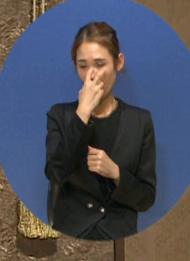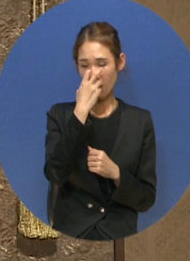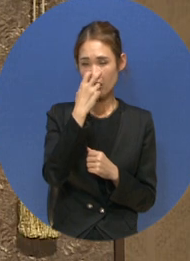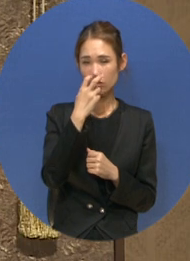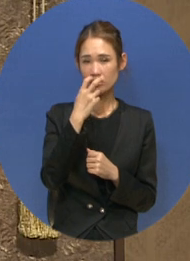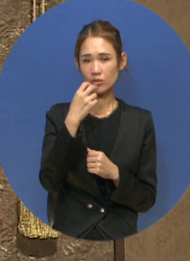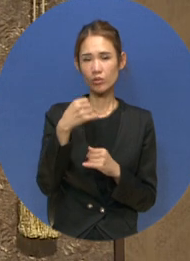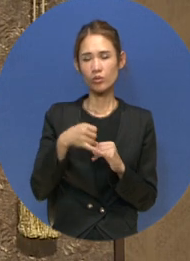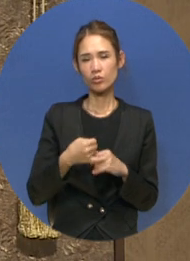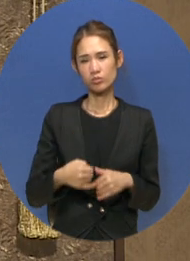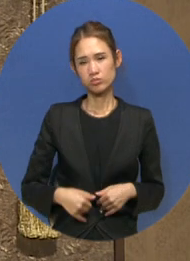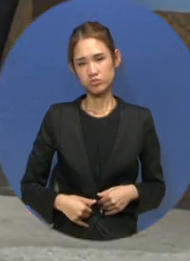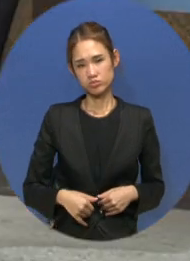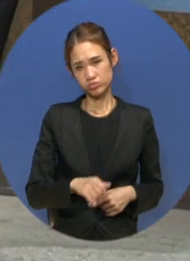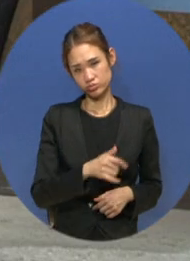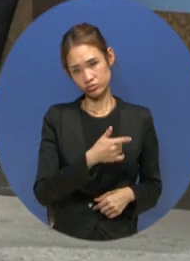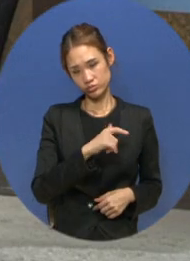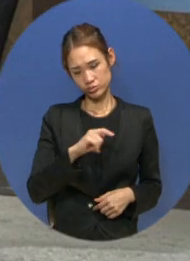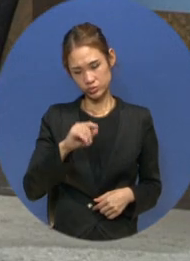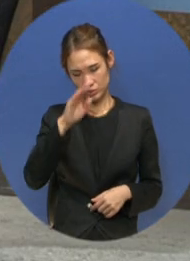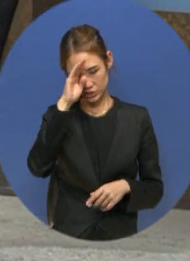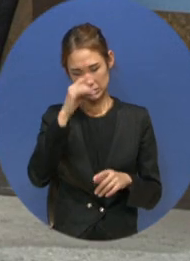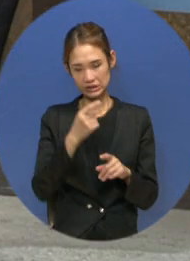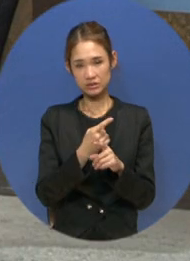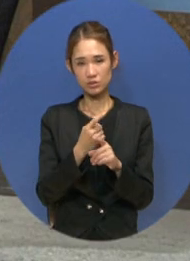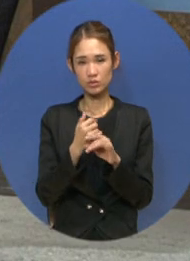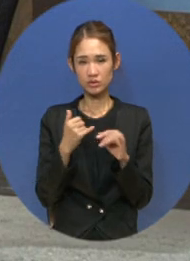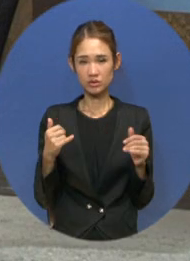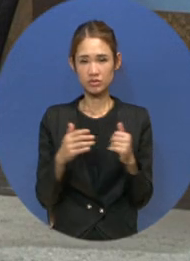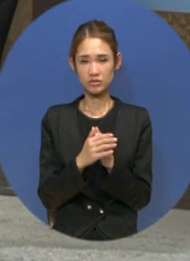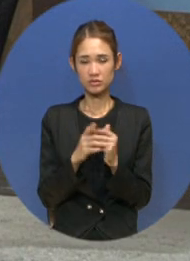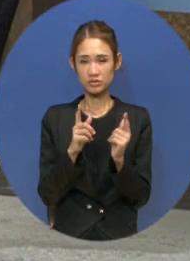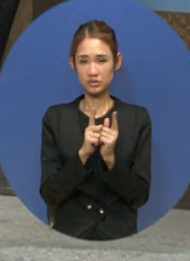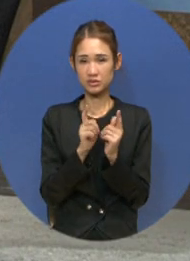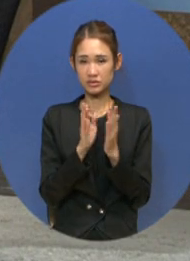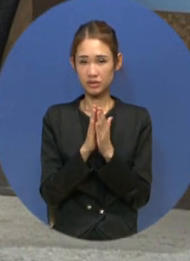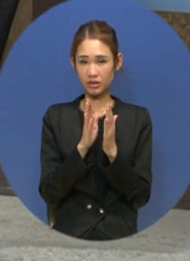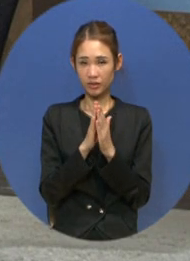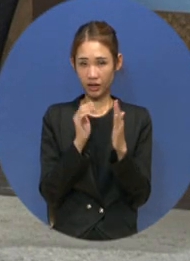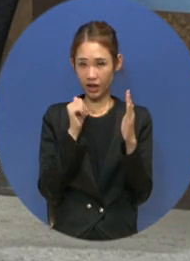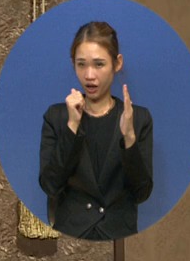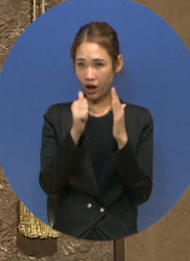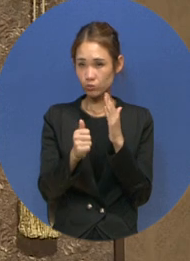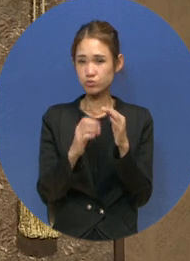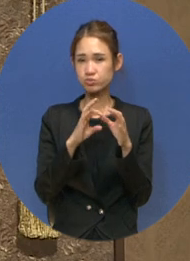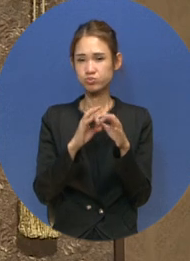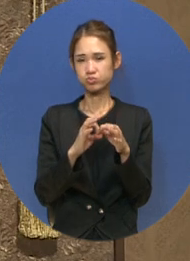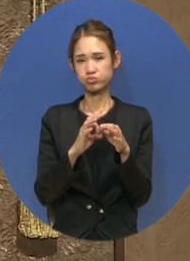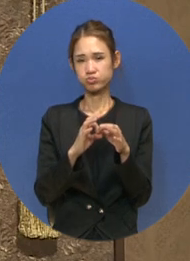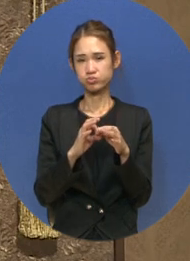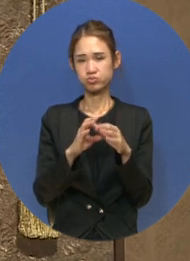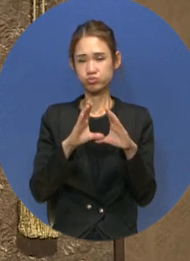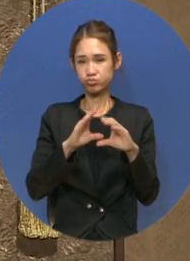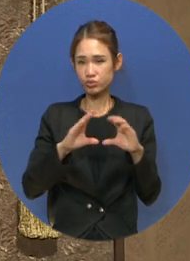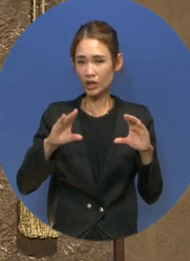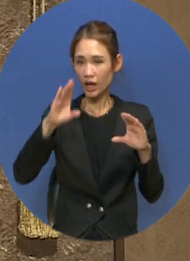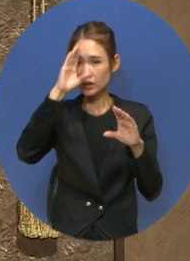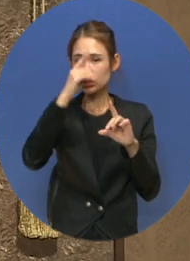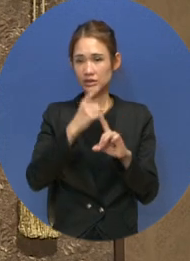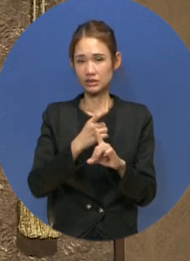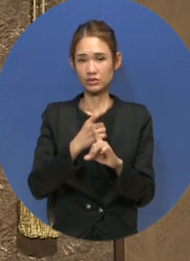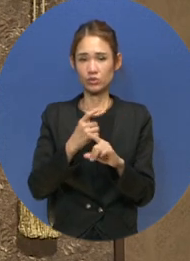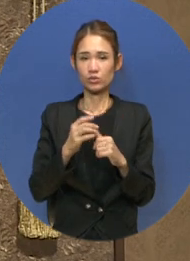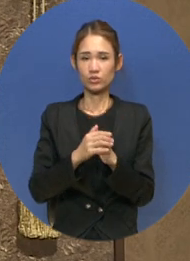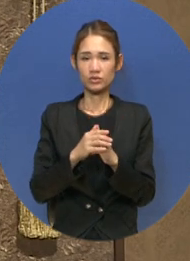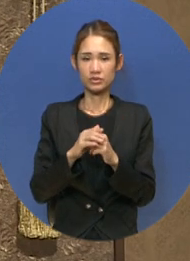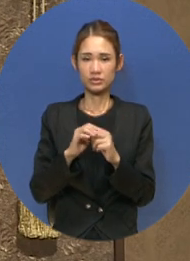어려운 점들을 이제 치료사들이나 이런 분들이 직접 방문해서 가정 내에서 뭐 물리치료 방법이라든가